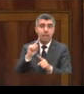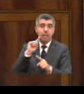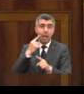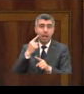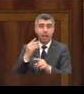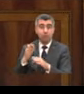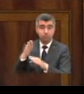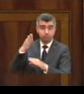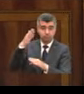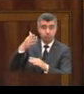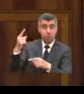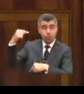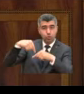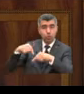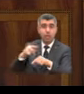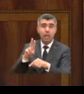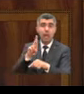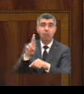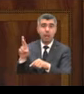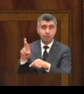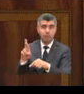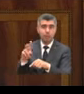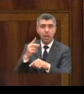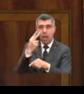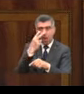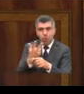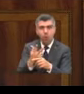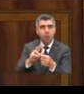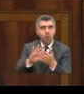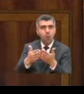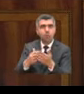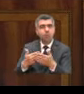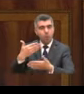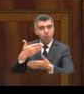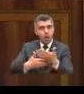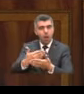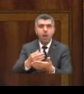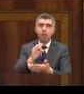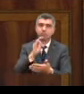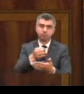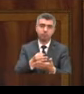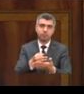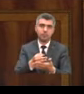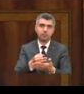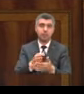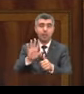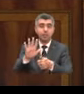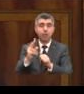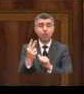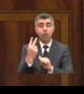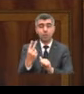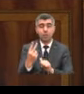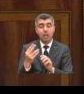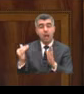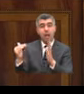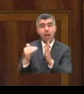ورقه ديال الاعاقه؟ اليوم كياخذوها من الداخل من العيون من فيديك من غيرها وتقدموا المباراه ونجحوا في المباراه. هذا ماشي انجاز. 26 ألف مغربي